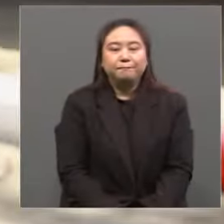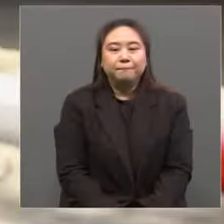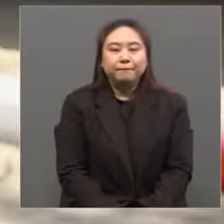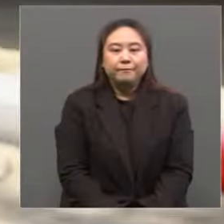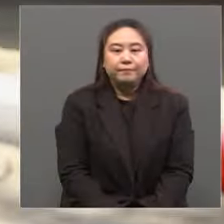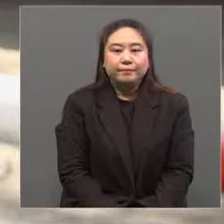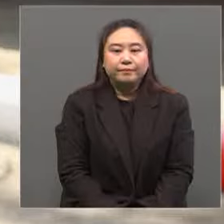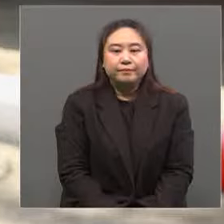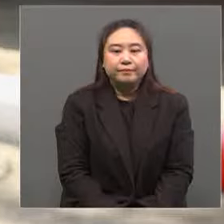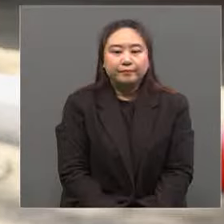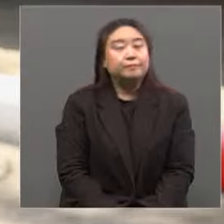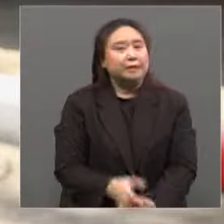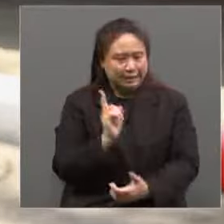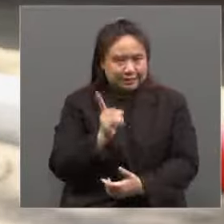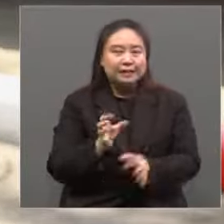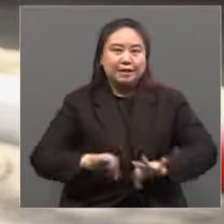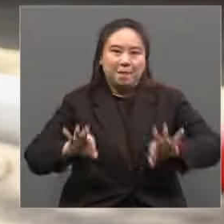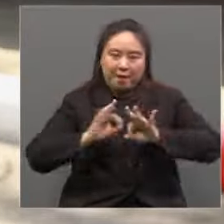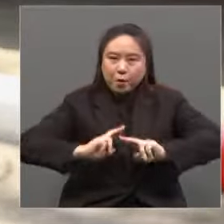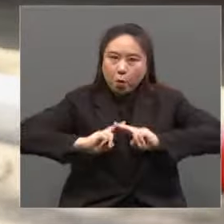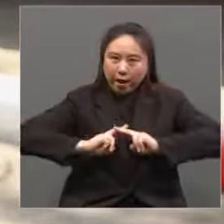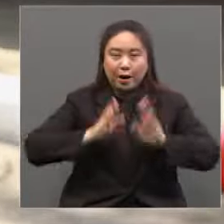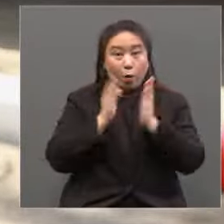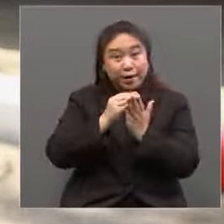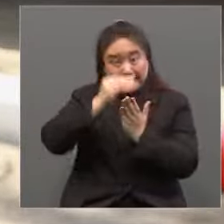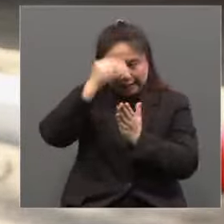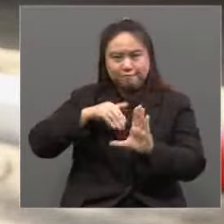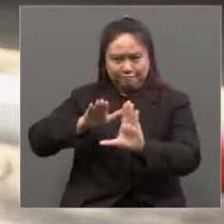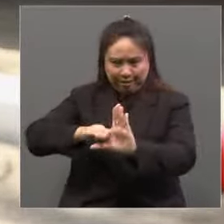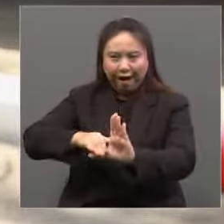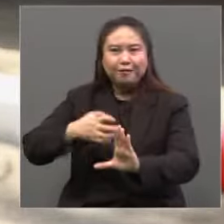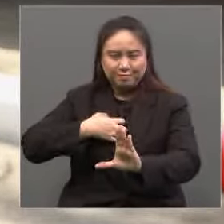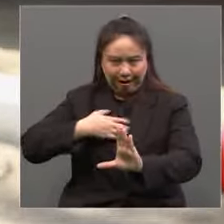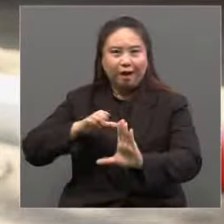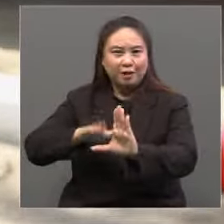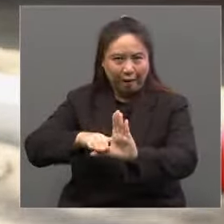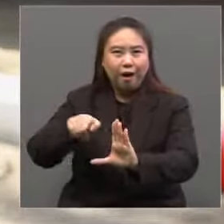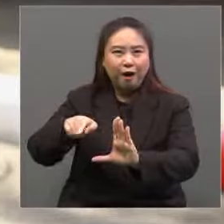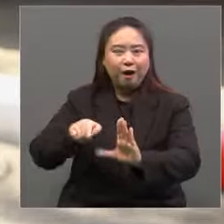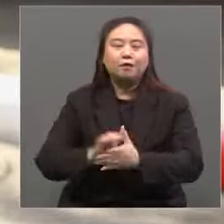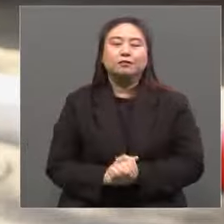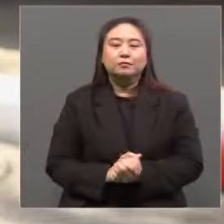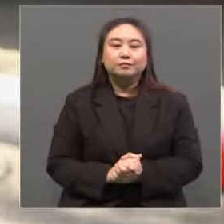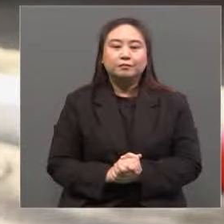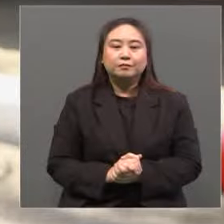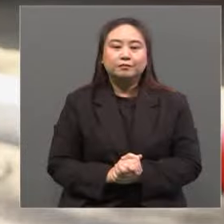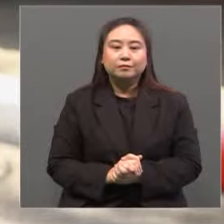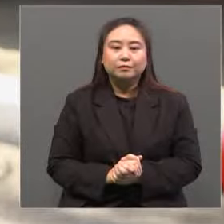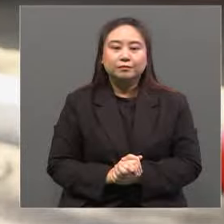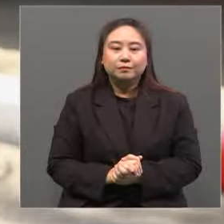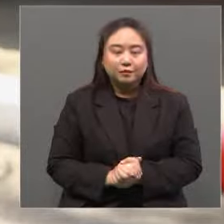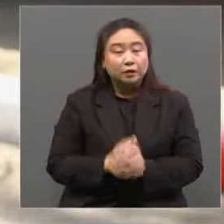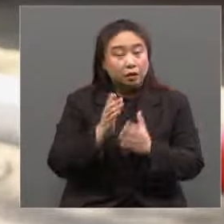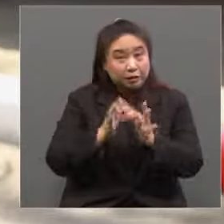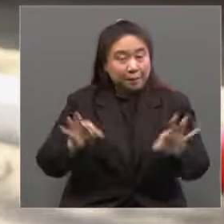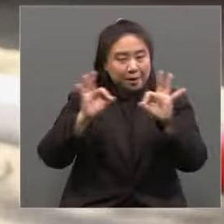จริงๆแล้วมันต้องเป็นการสมัครใจที่นักเรียนจะเข้ามามีส่วนร่วมกับวงเราอยู่แล้วนะคะมีความสนใ